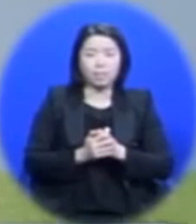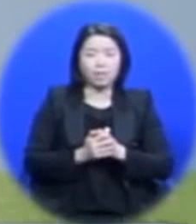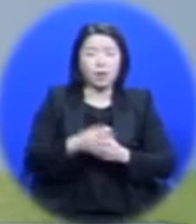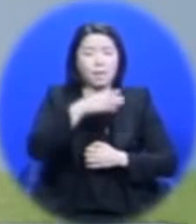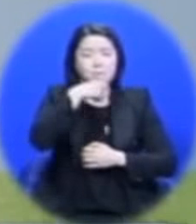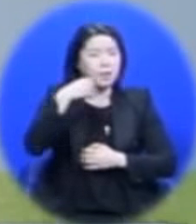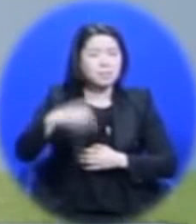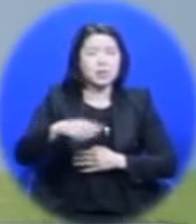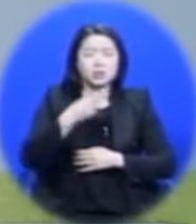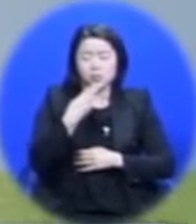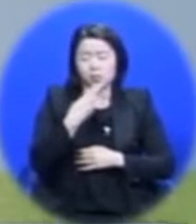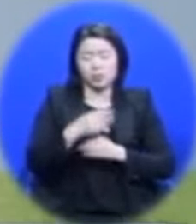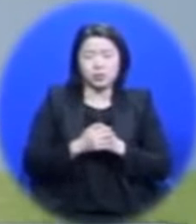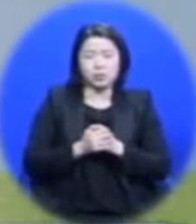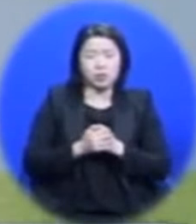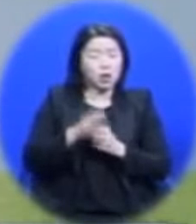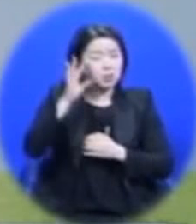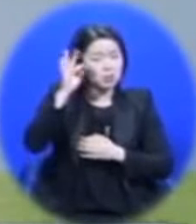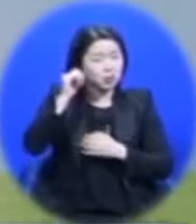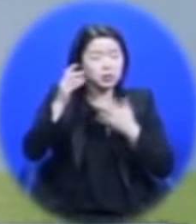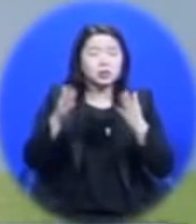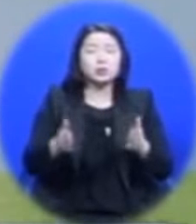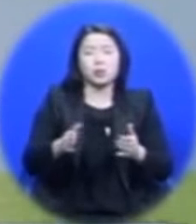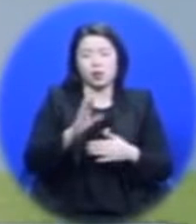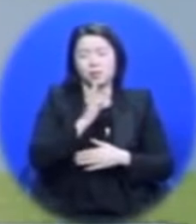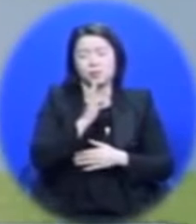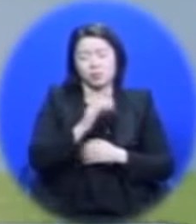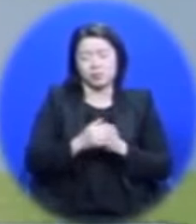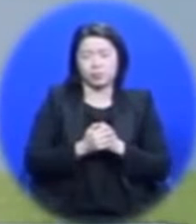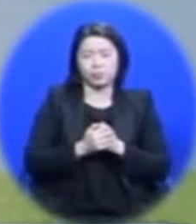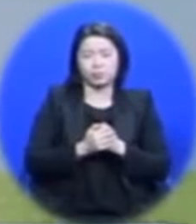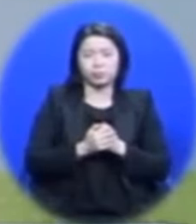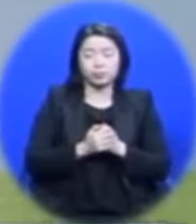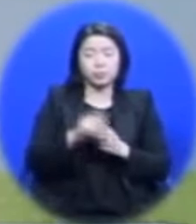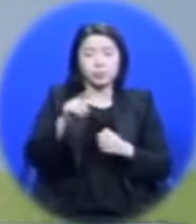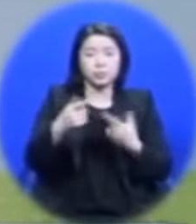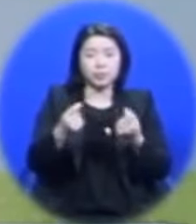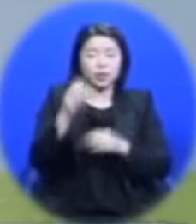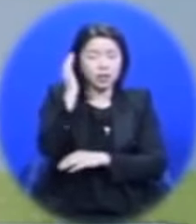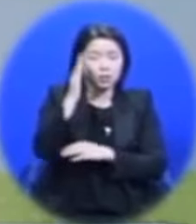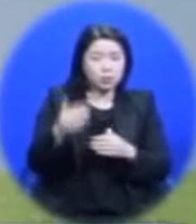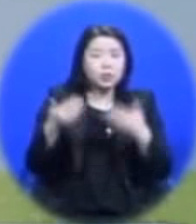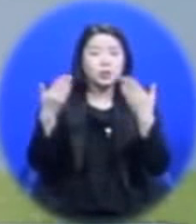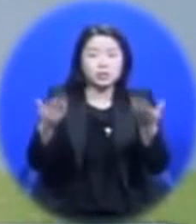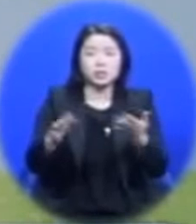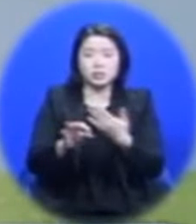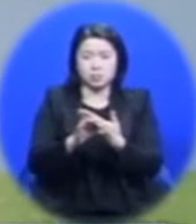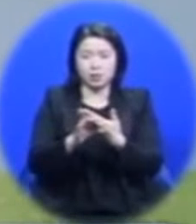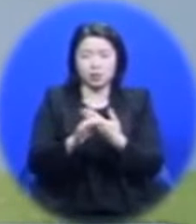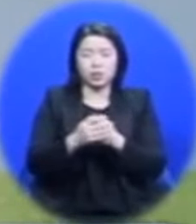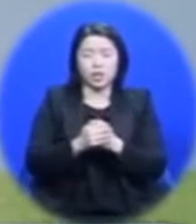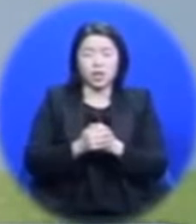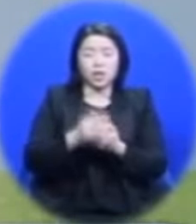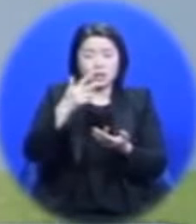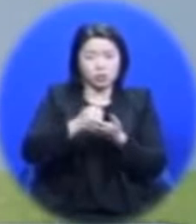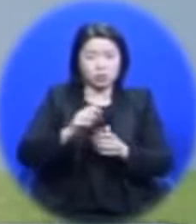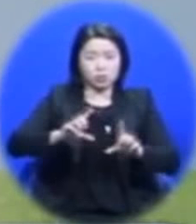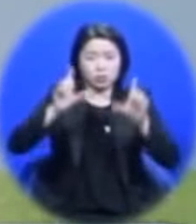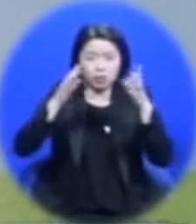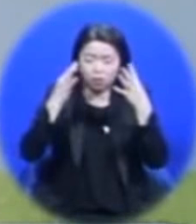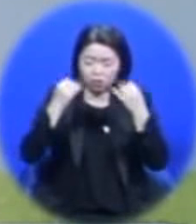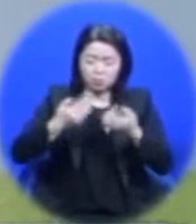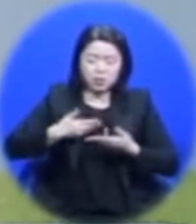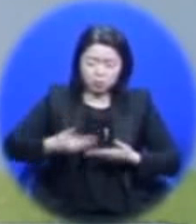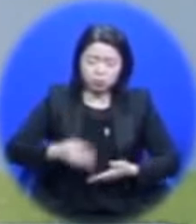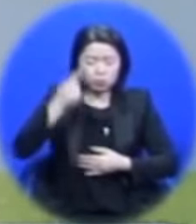밥맛이 없어요. 며칠 동안 그랬어요. 이렇게 설교하면 그러면 주일에 얼마나